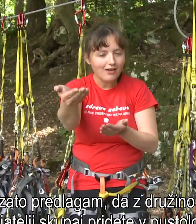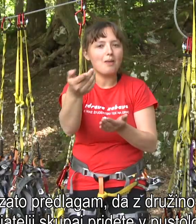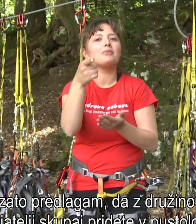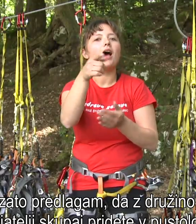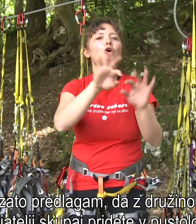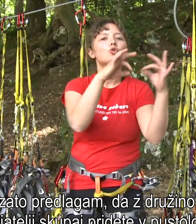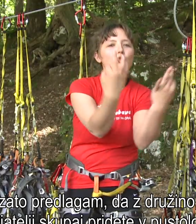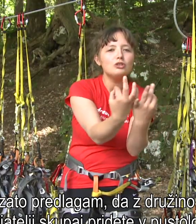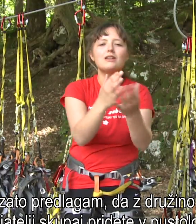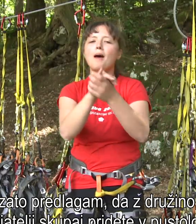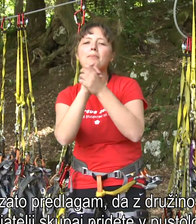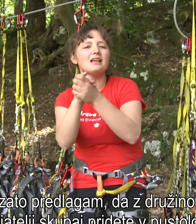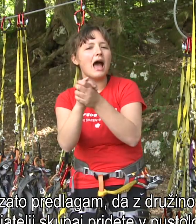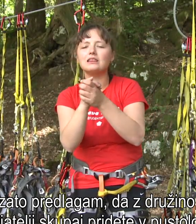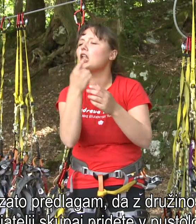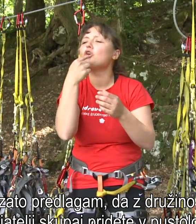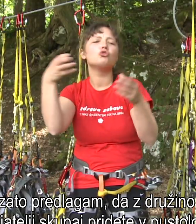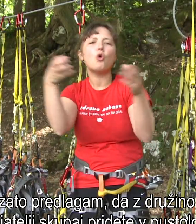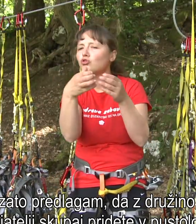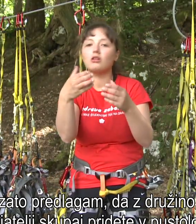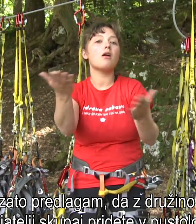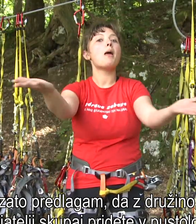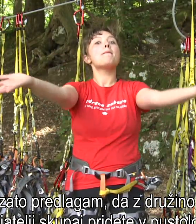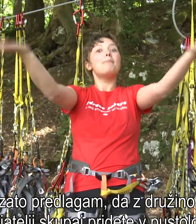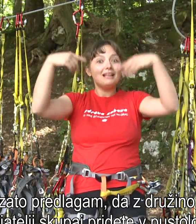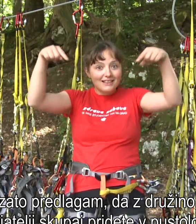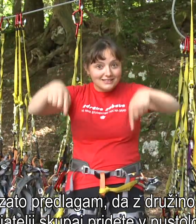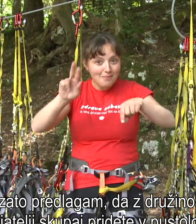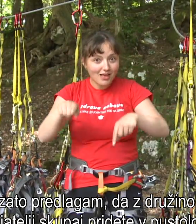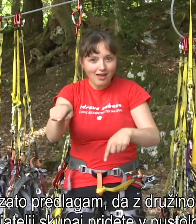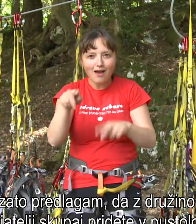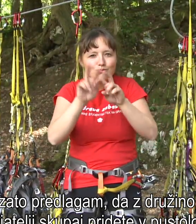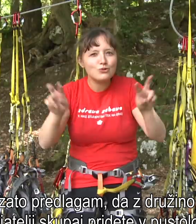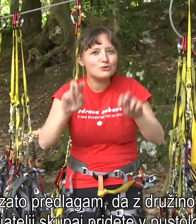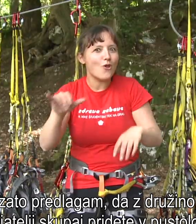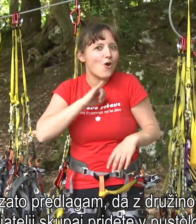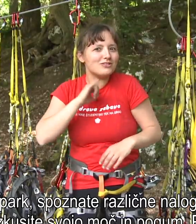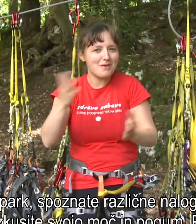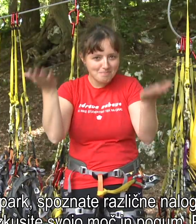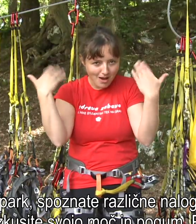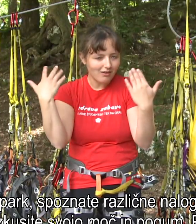Sehr hauida. Prijatelj, pridite tam na